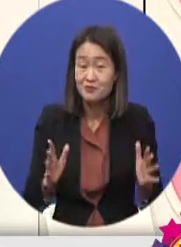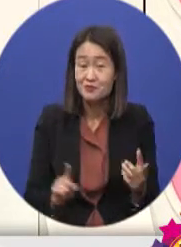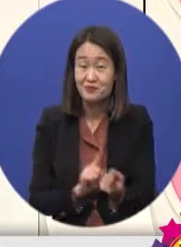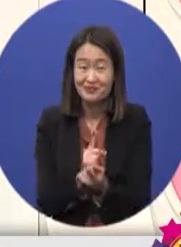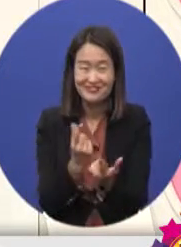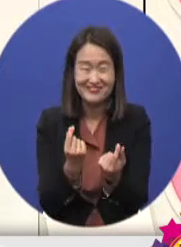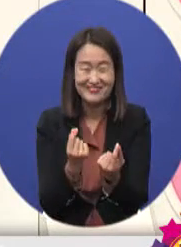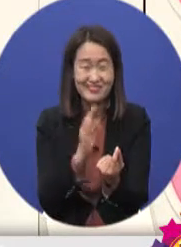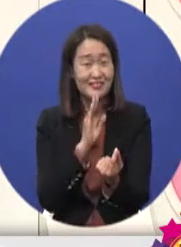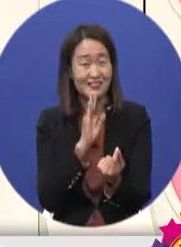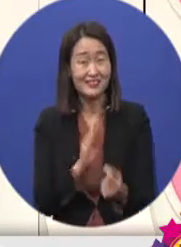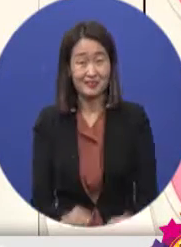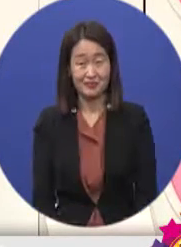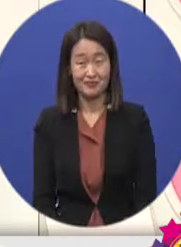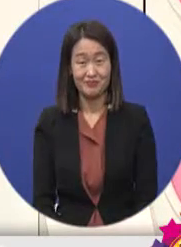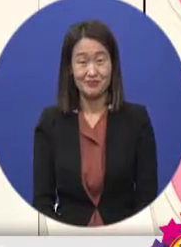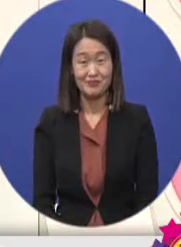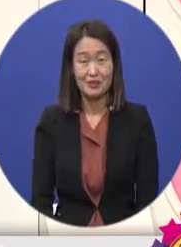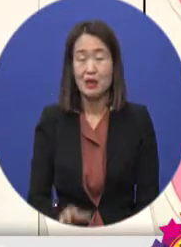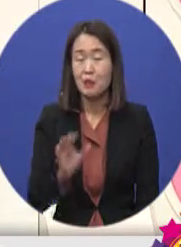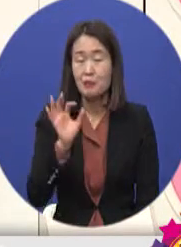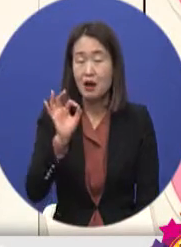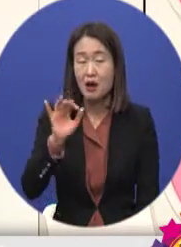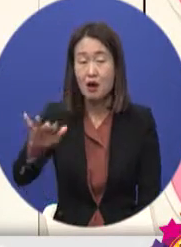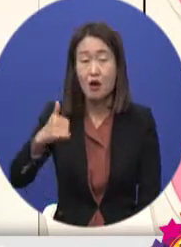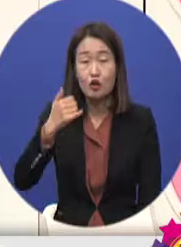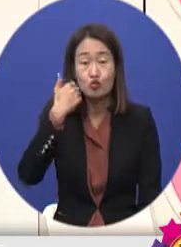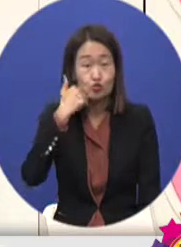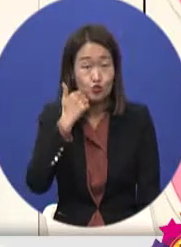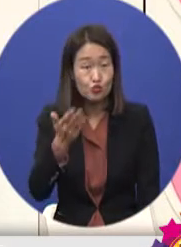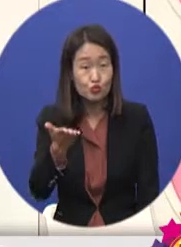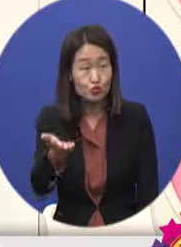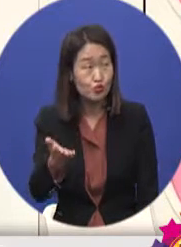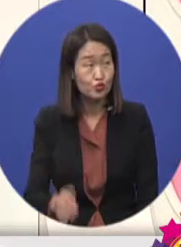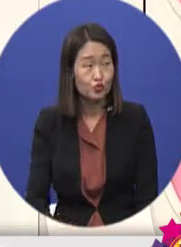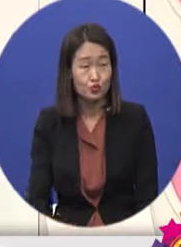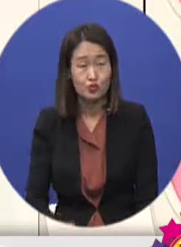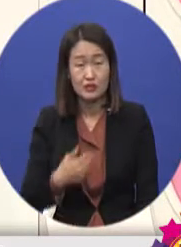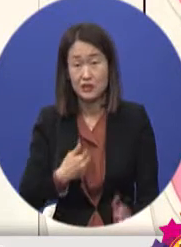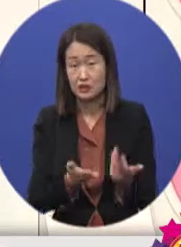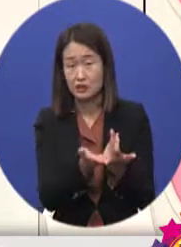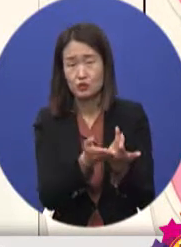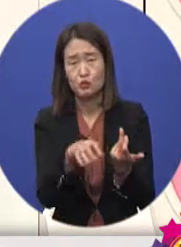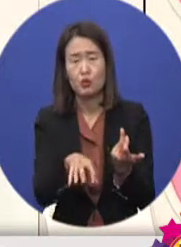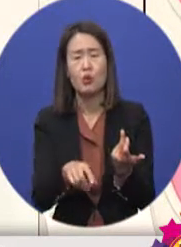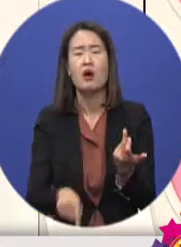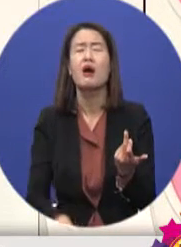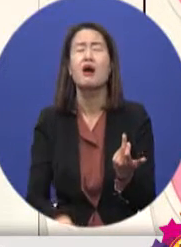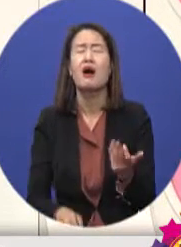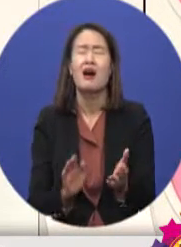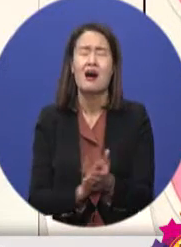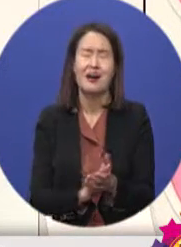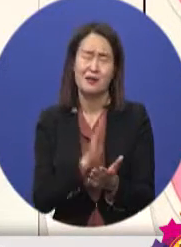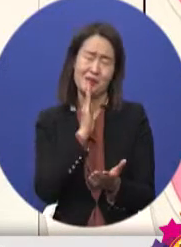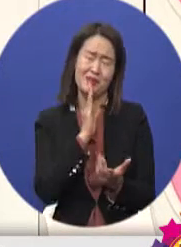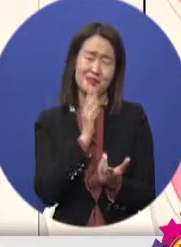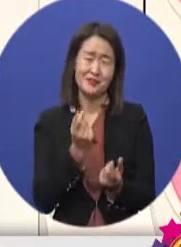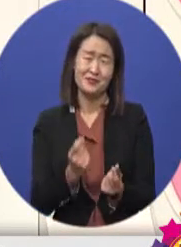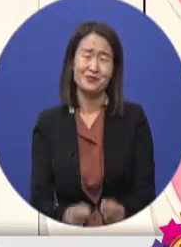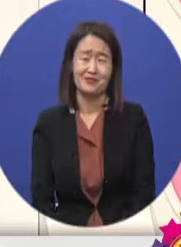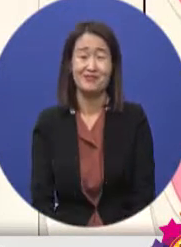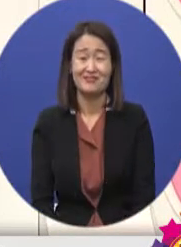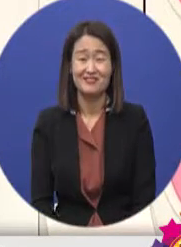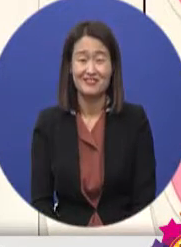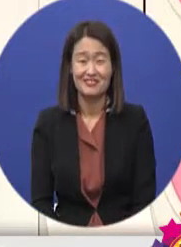뵙지요? 예, 그렇습니다. 네, 어디서 오셨나요? 아, 여기 제주도인데요. 아유, 맞아요, 네. 맞아요. 네.